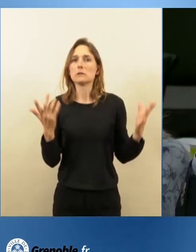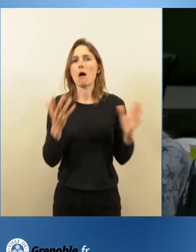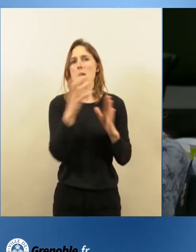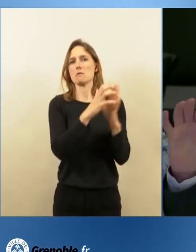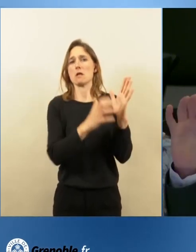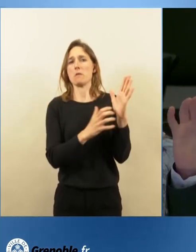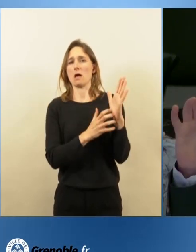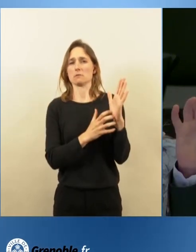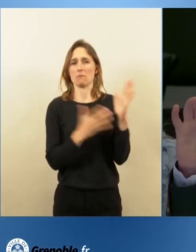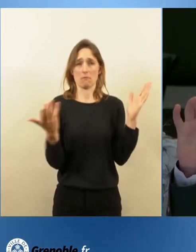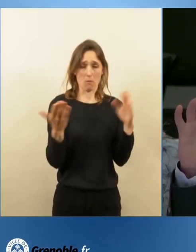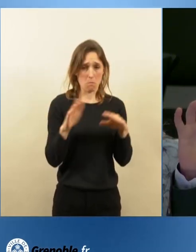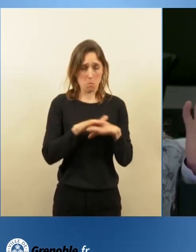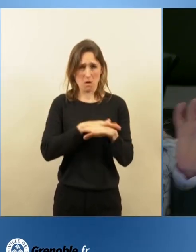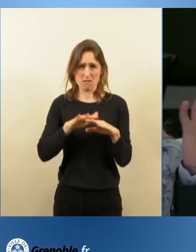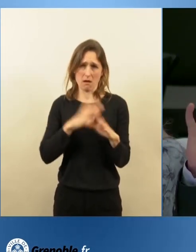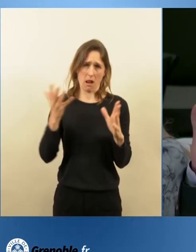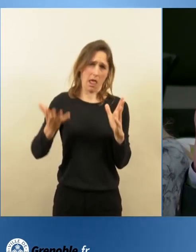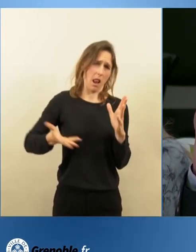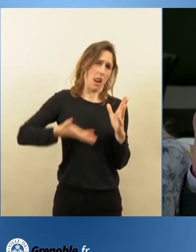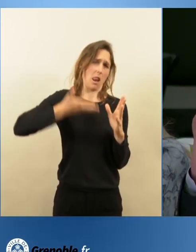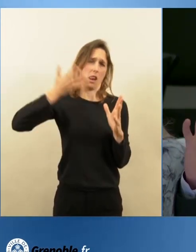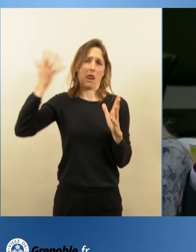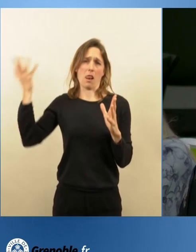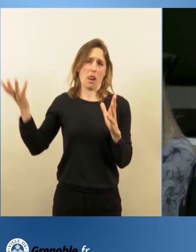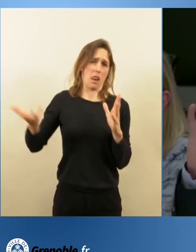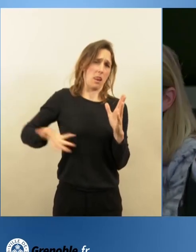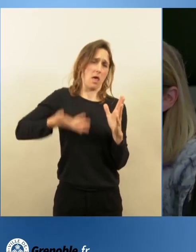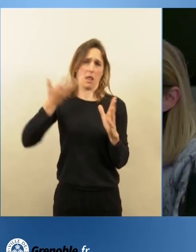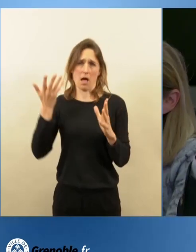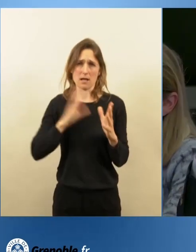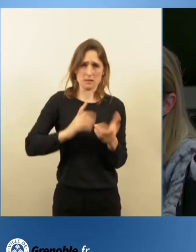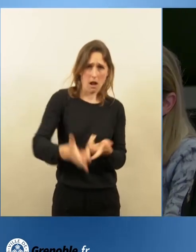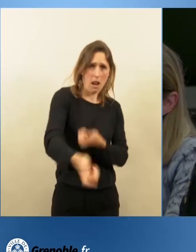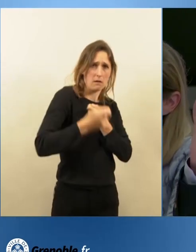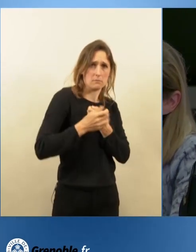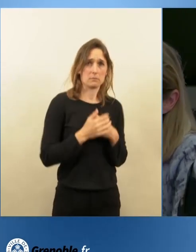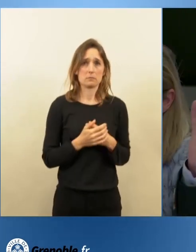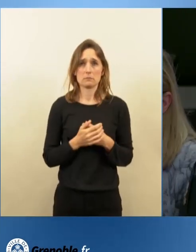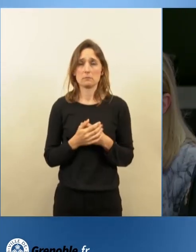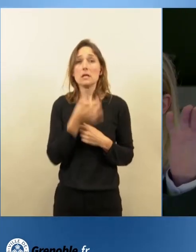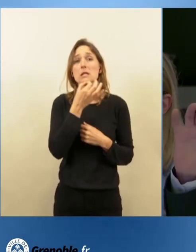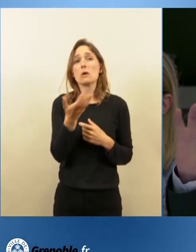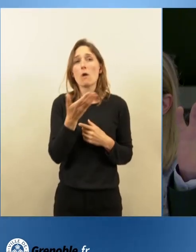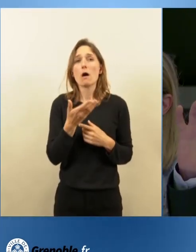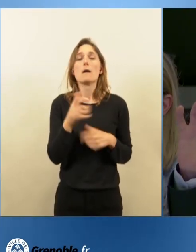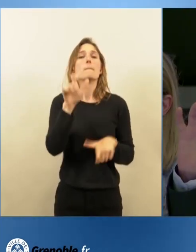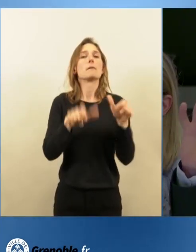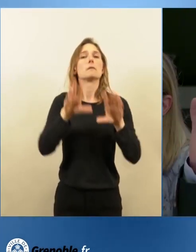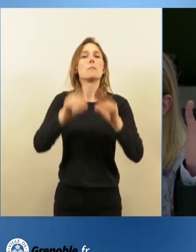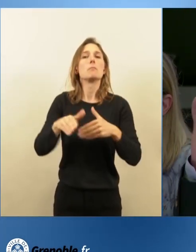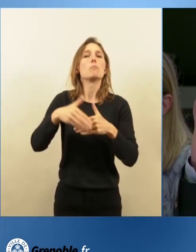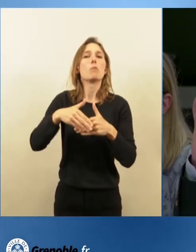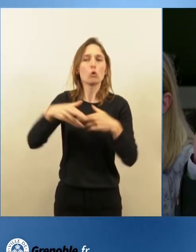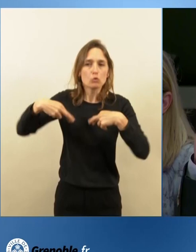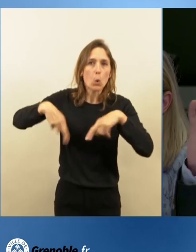sans limites par exemple elle relève que les habitants des zones de proximité routière sur